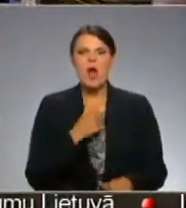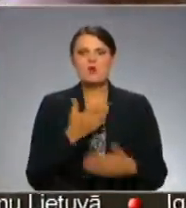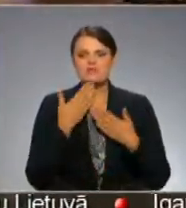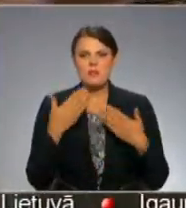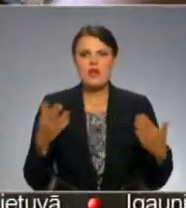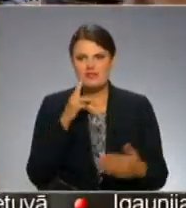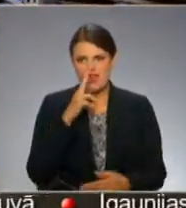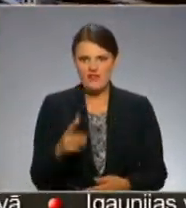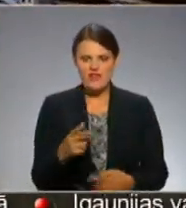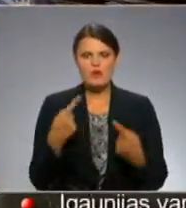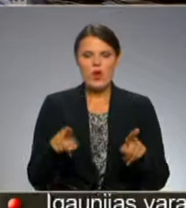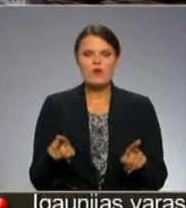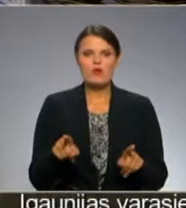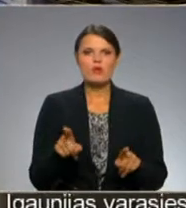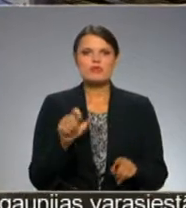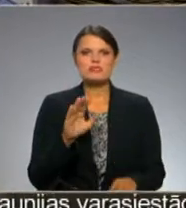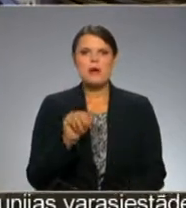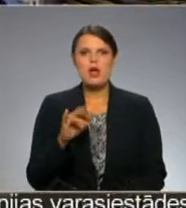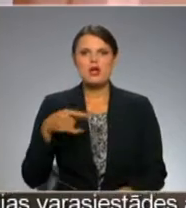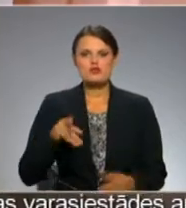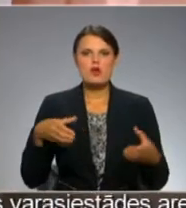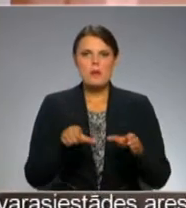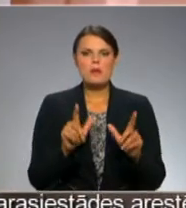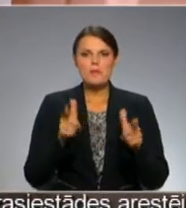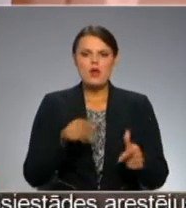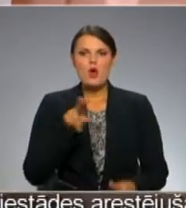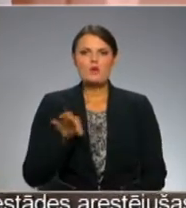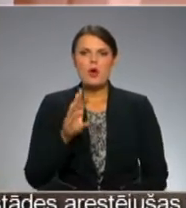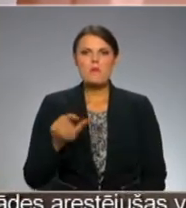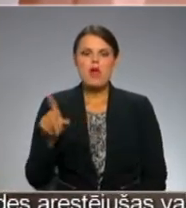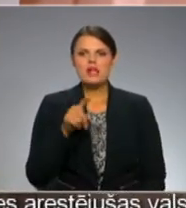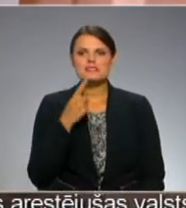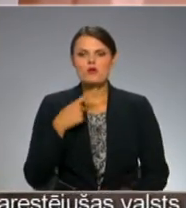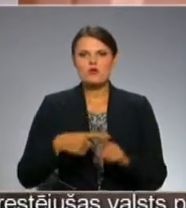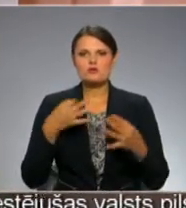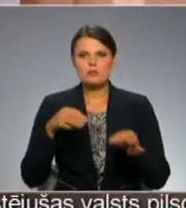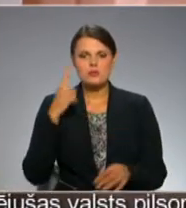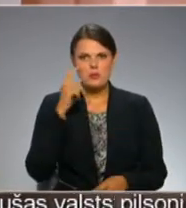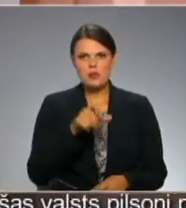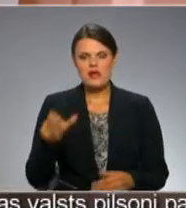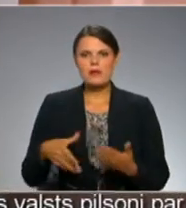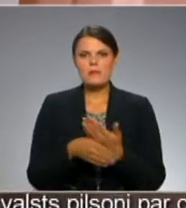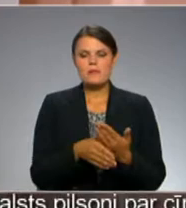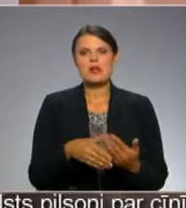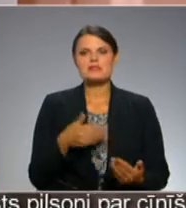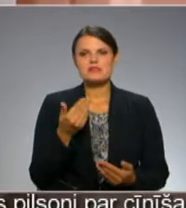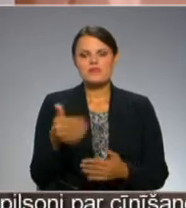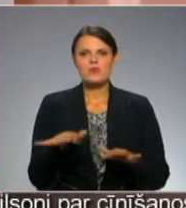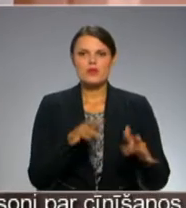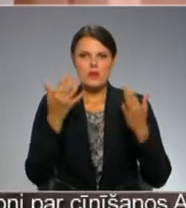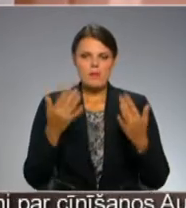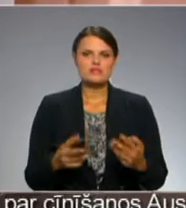pēdējā nedēļā, jo Samariešu apvienība piekritusi, ka Dobeles sarkanā krusta brīvprātīgie piedalīsies viņu rīkotajā